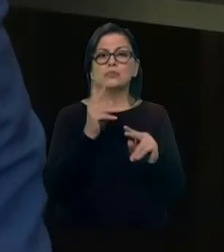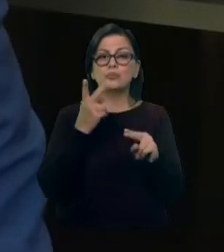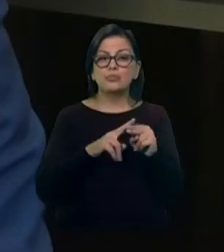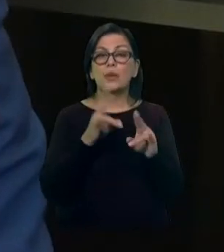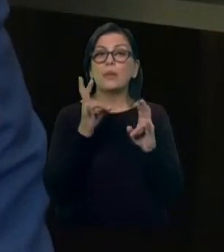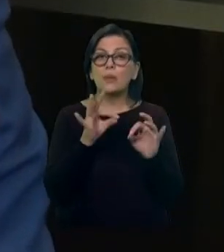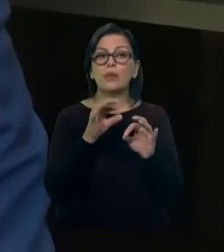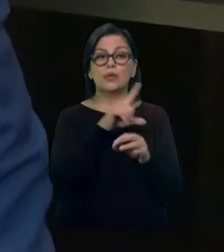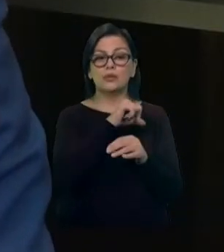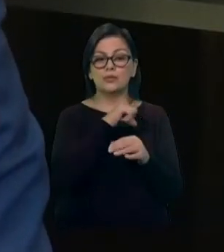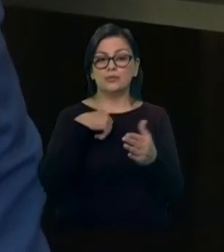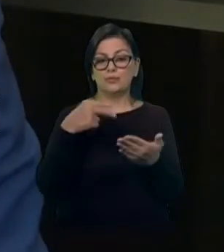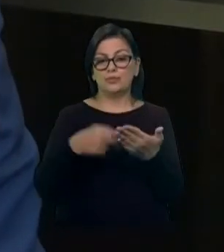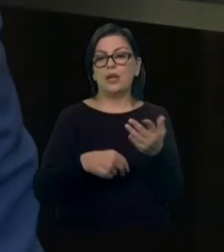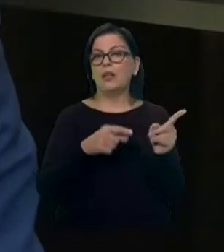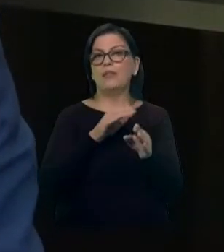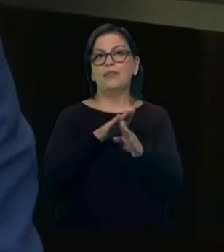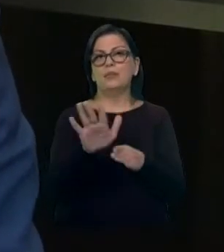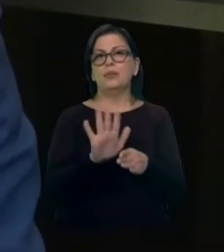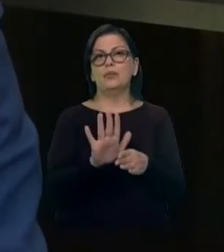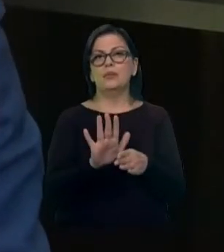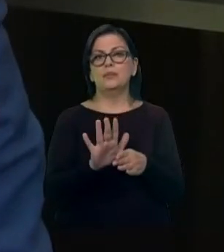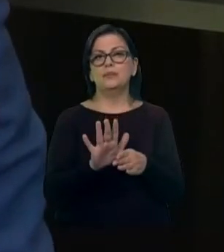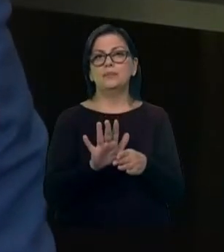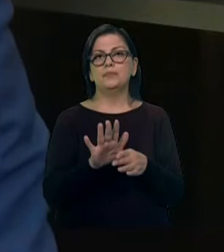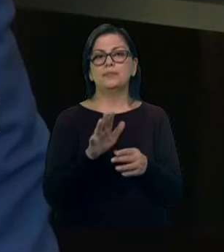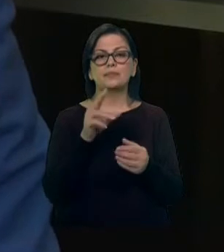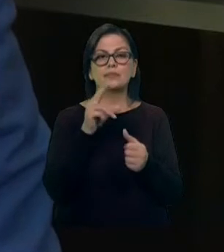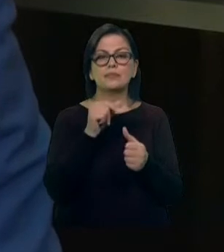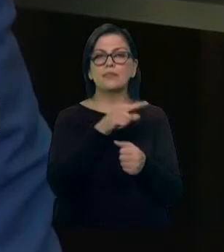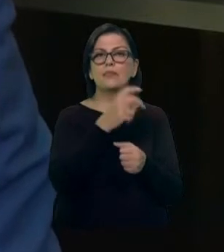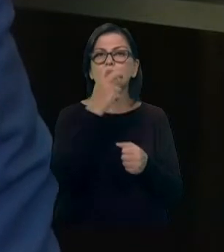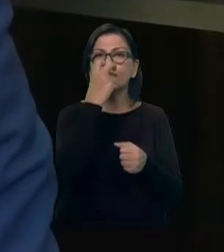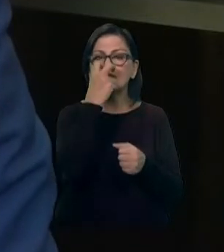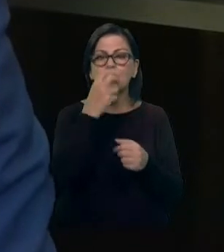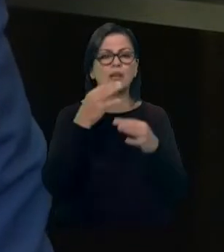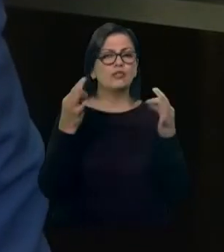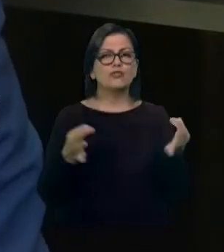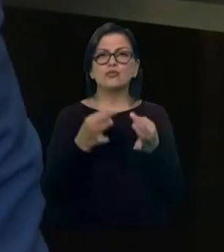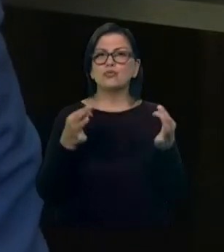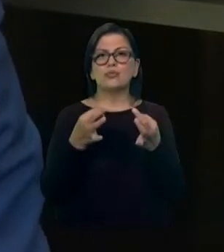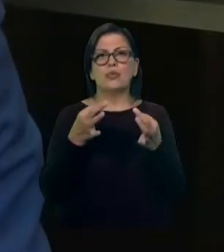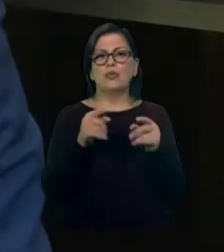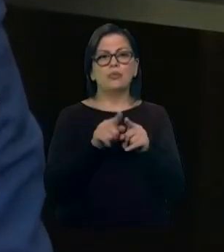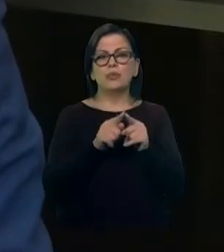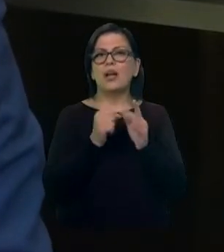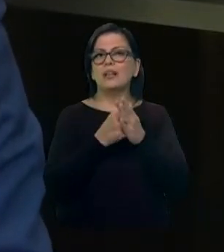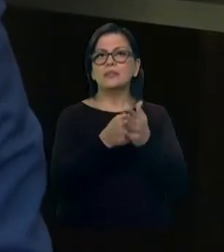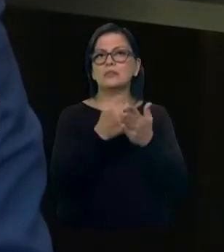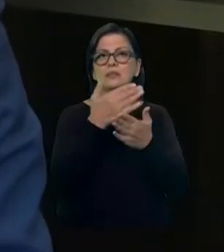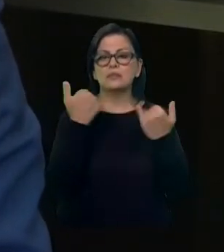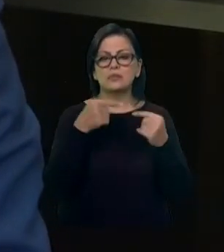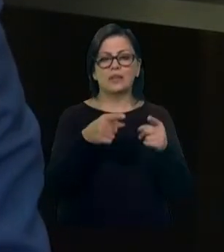sözlərinə, imzalarına riayət etməzdir. Ermənistanın iddialarının heç bir əsası yoxdur. Ərazi